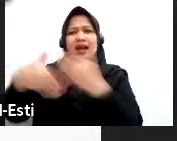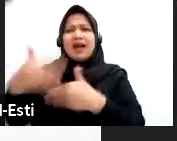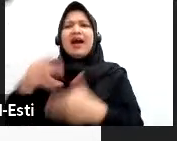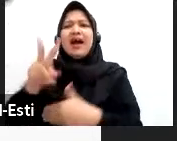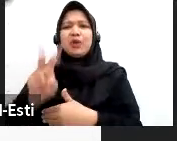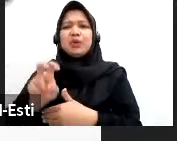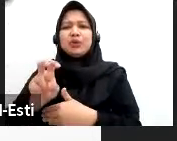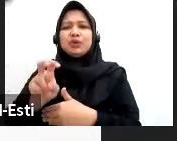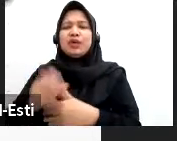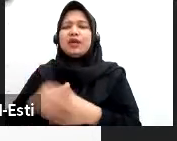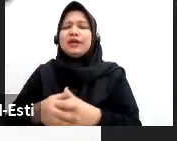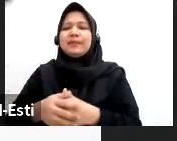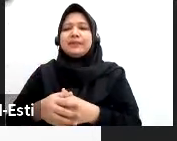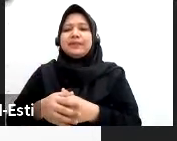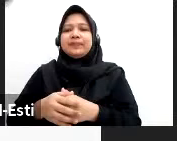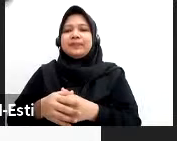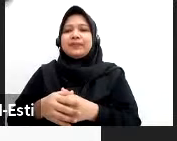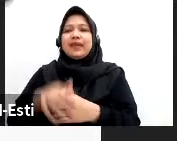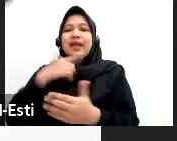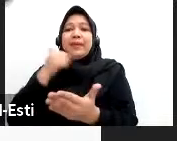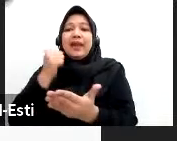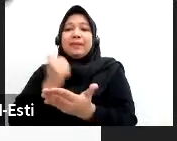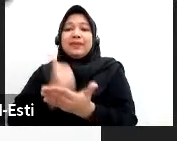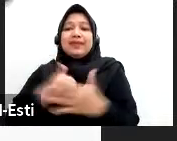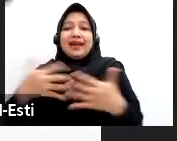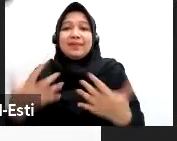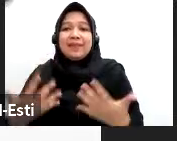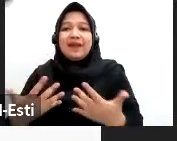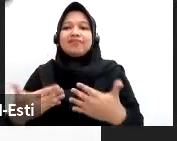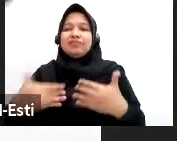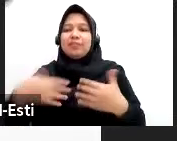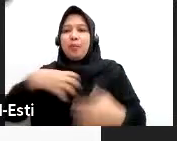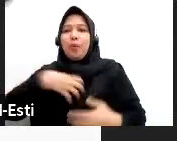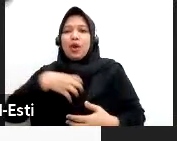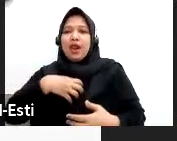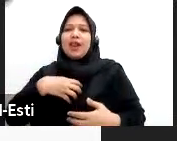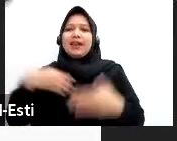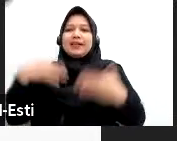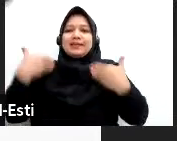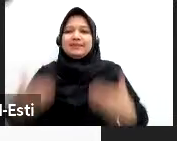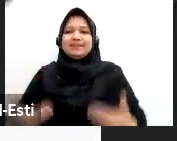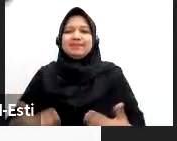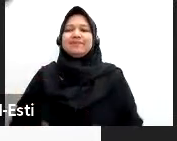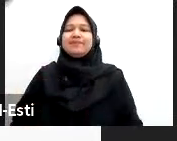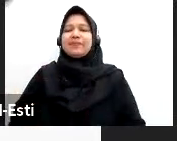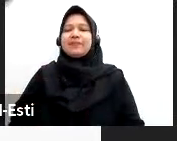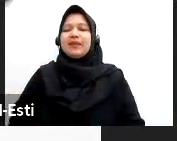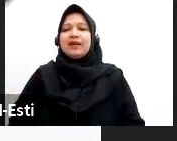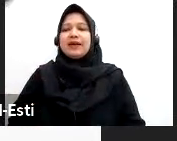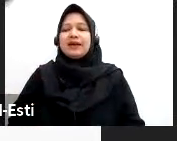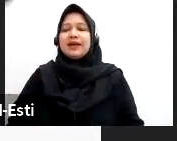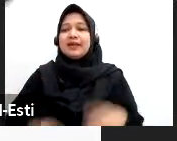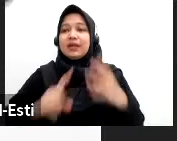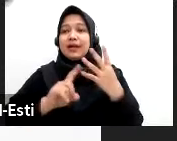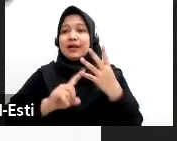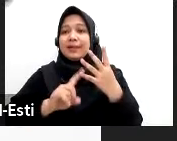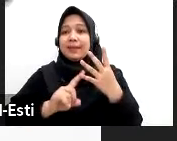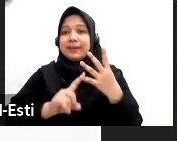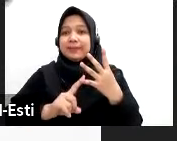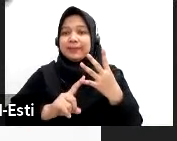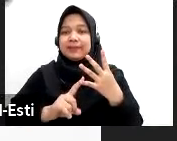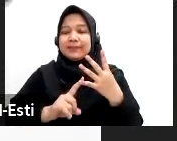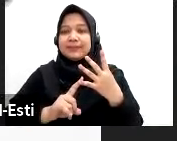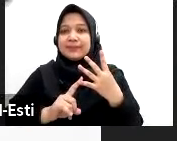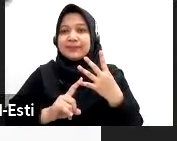adalah eh moral manusia nah lalu yang keempat ini dan Bapak